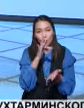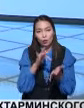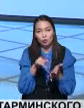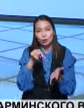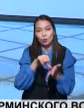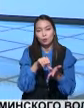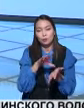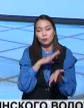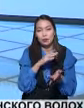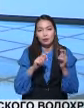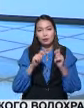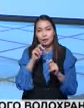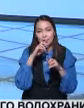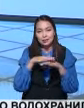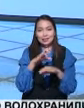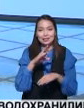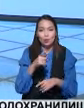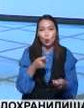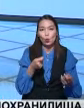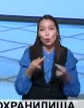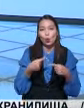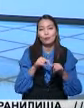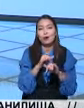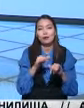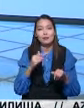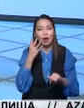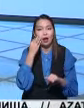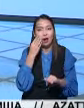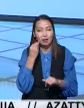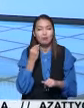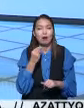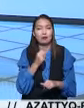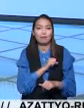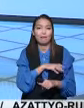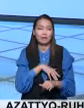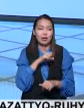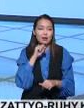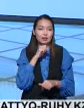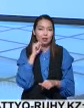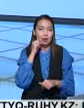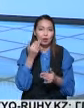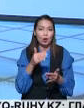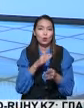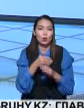участие делегации стран СНГ и Управления общественного развития Алматы. Ветераны, общественники и гости города собрались в парке